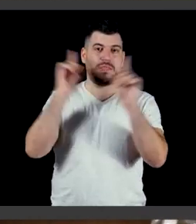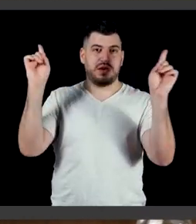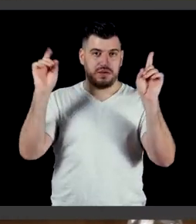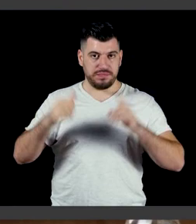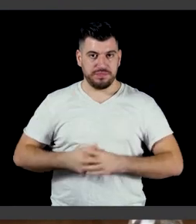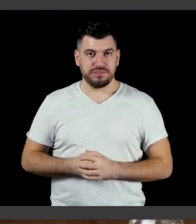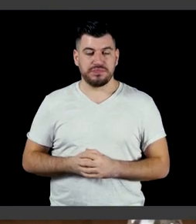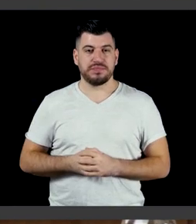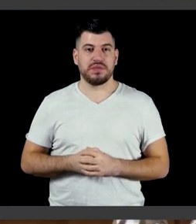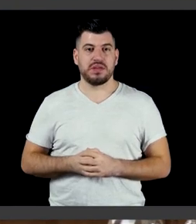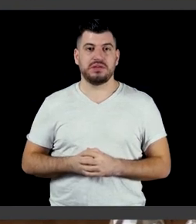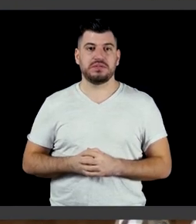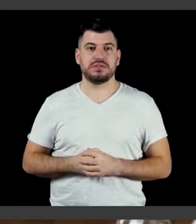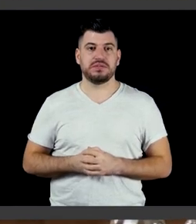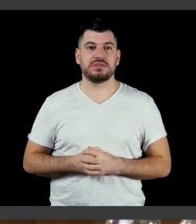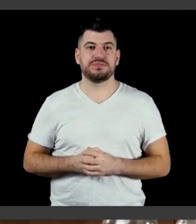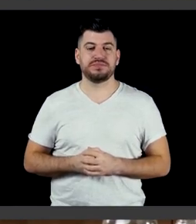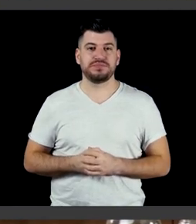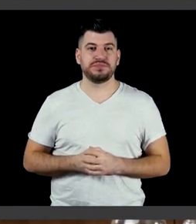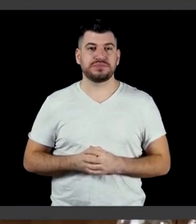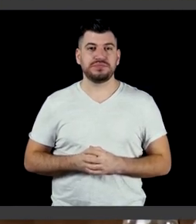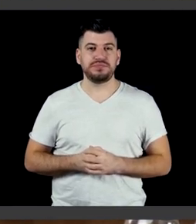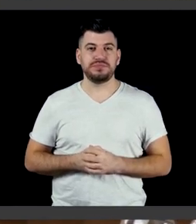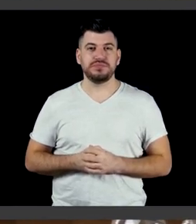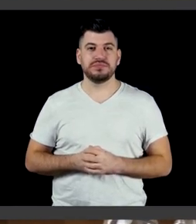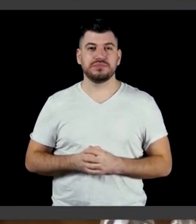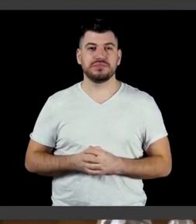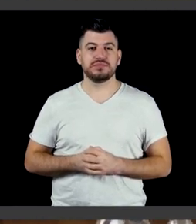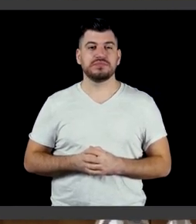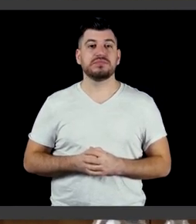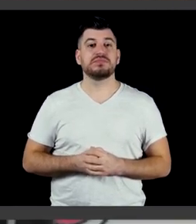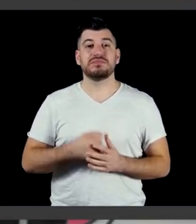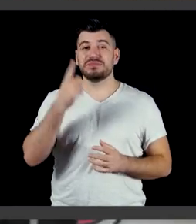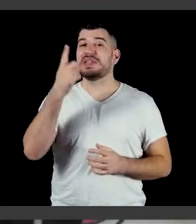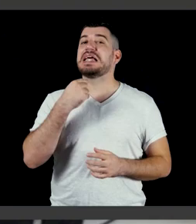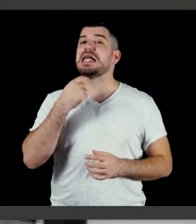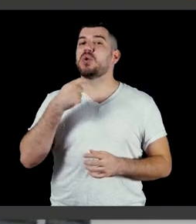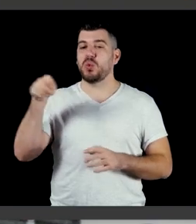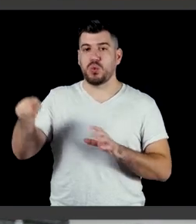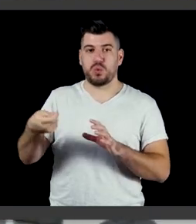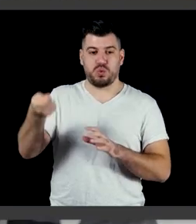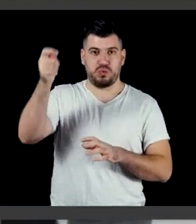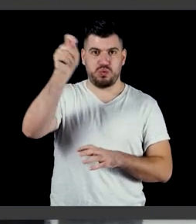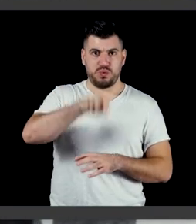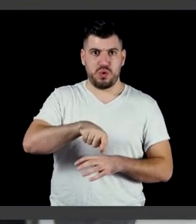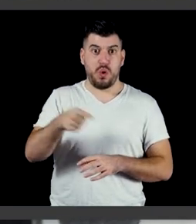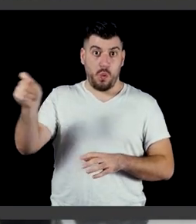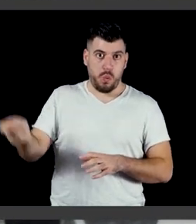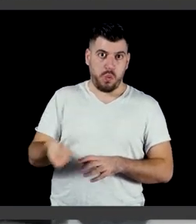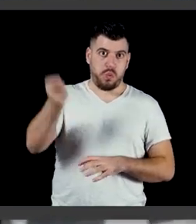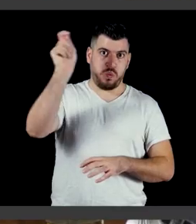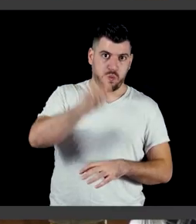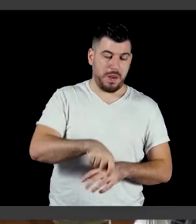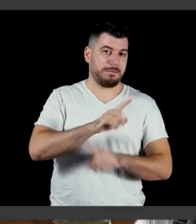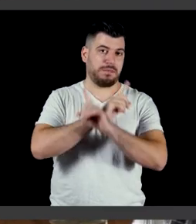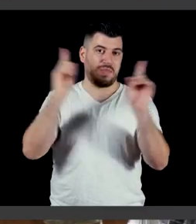ότι θα βάλω μία κουταλιά του γλυκού, γιατί δεν θέλω πολύ. Άμα θα βάλω παραπάνω μέλι